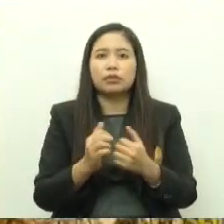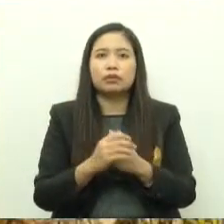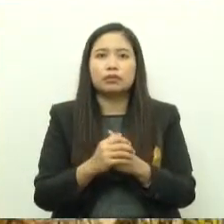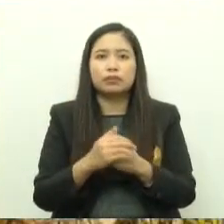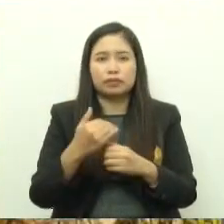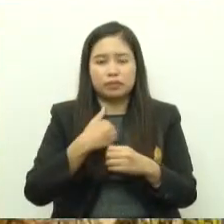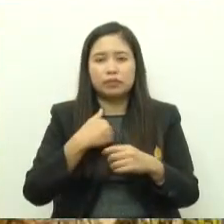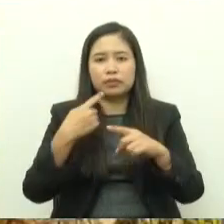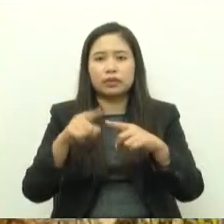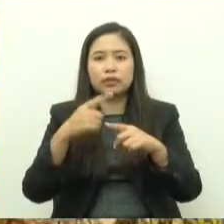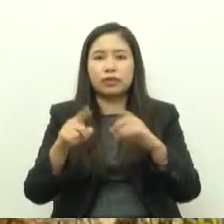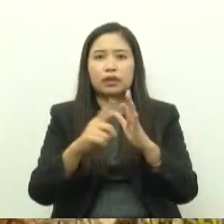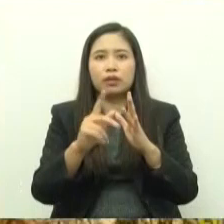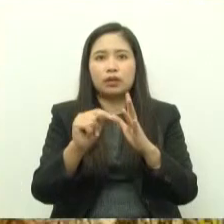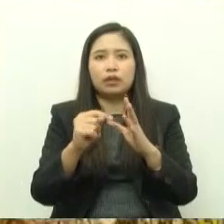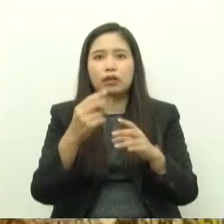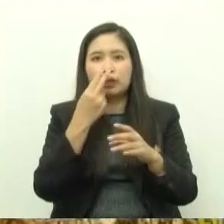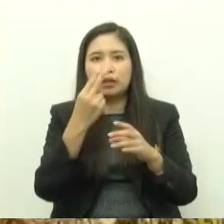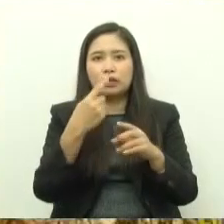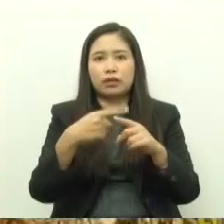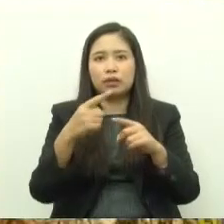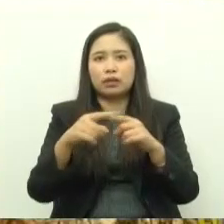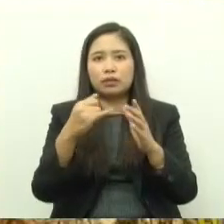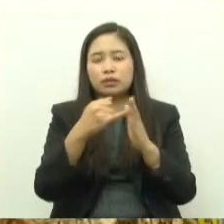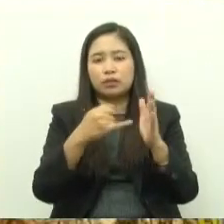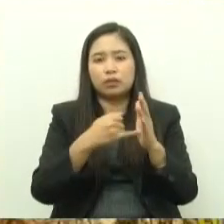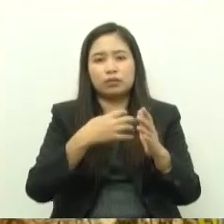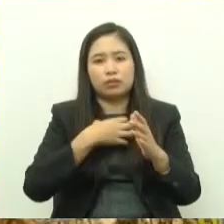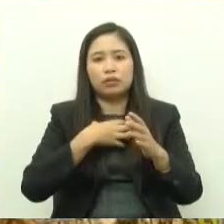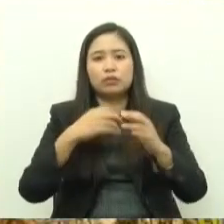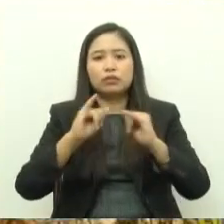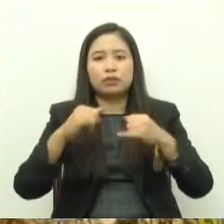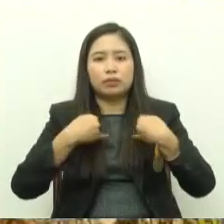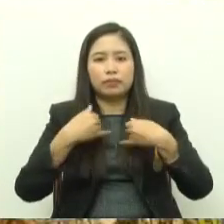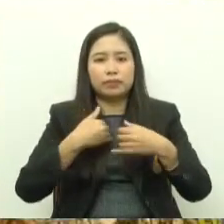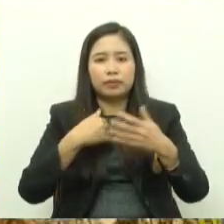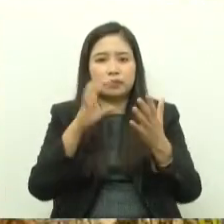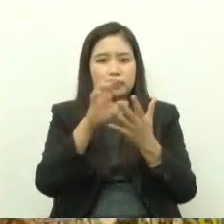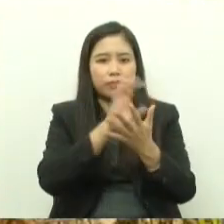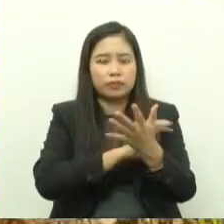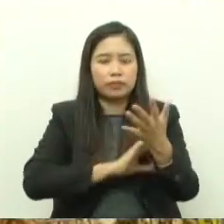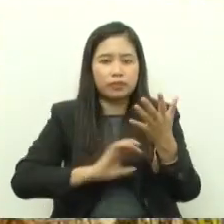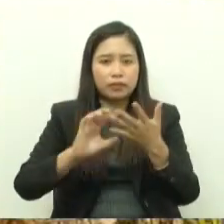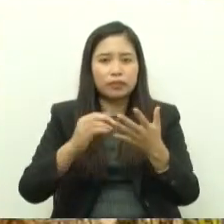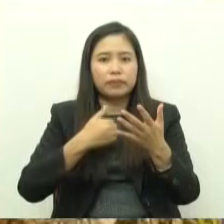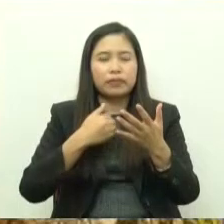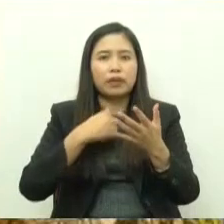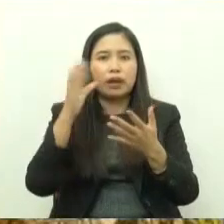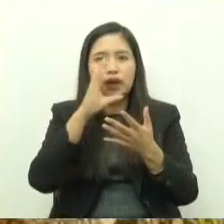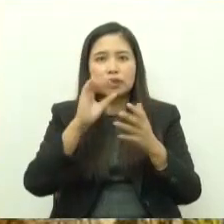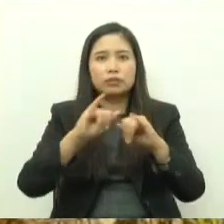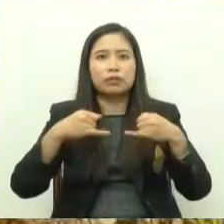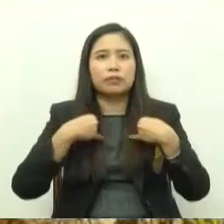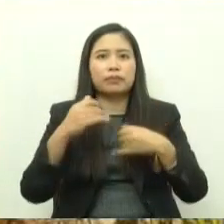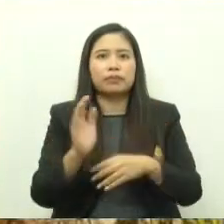หลายเขตนะครับมีหลายจังหวัดอ่าแย่งอยากเป็นเจ้าภาพและก็มีหลายภาคที่หาเจ้าภาพไม่ได้ผมขอฝากเรียน